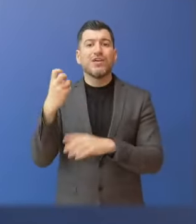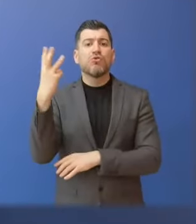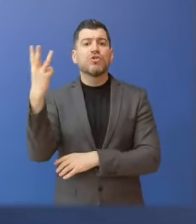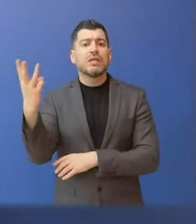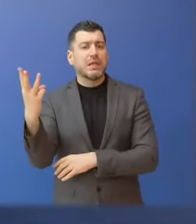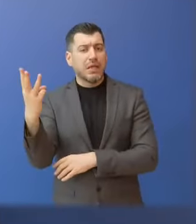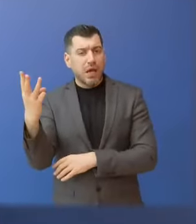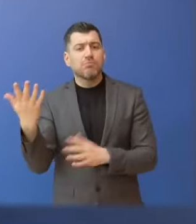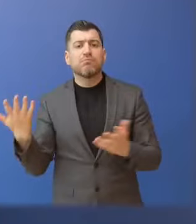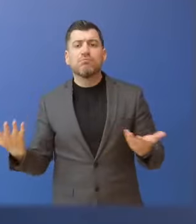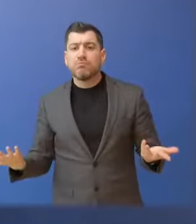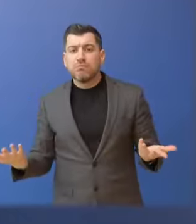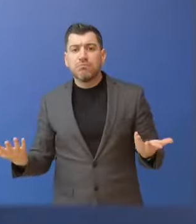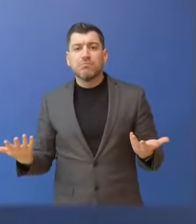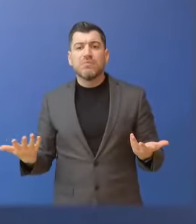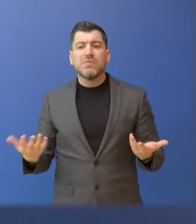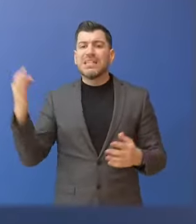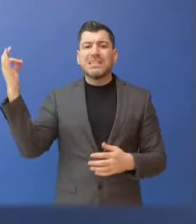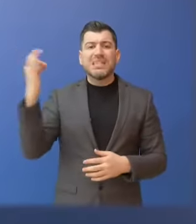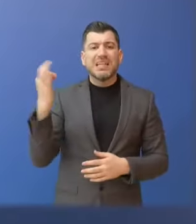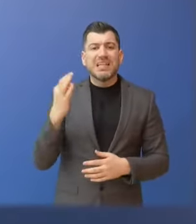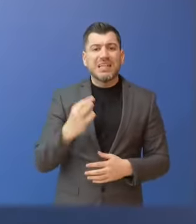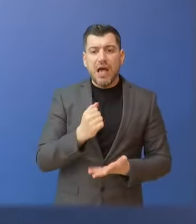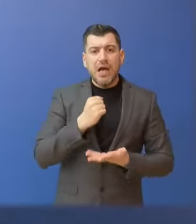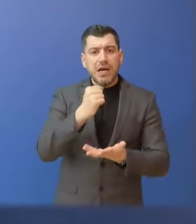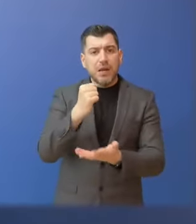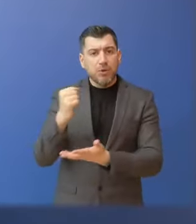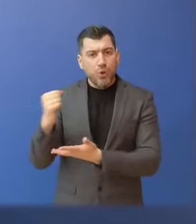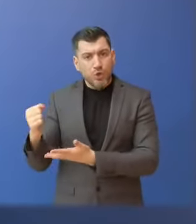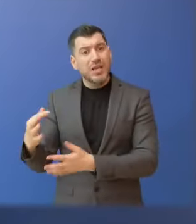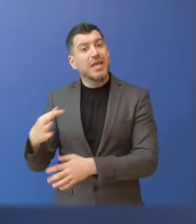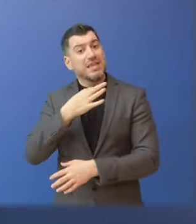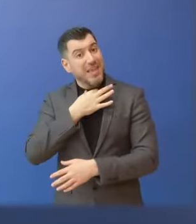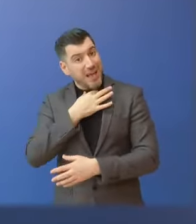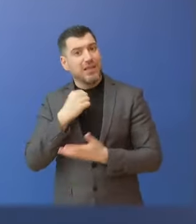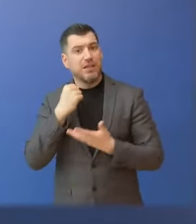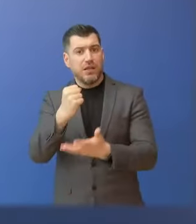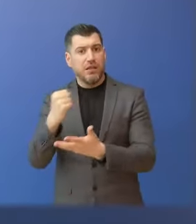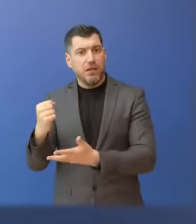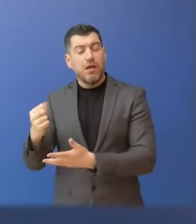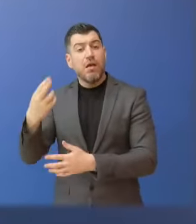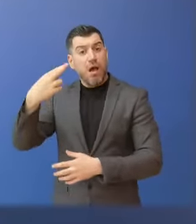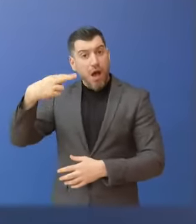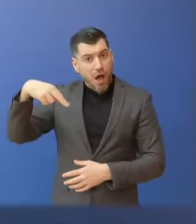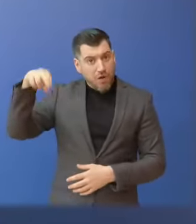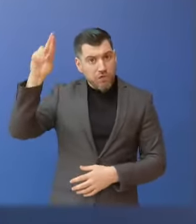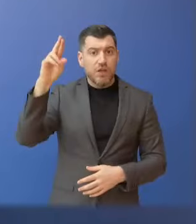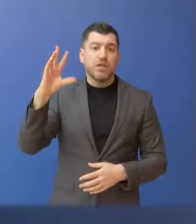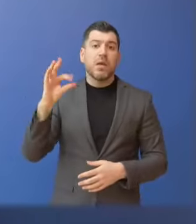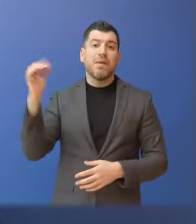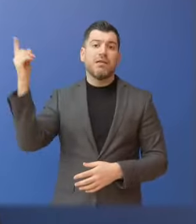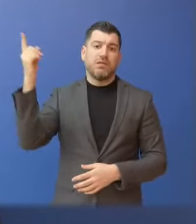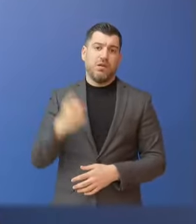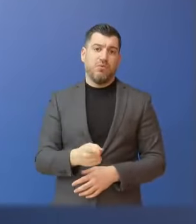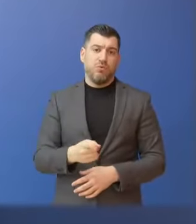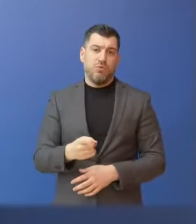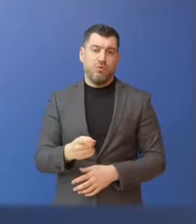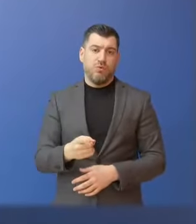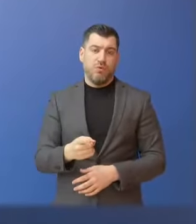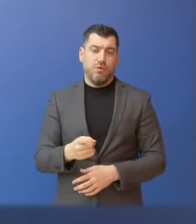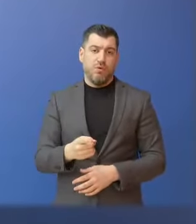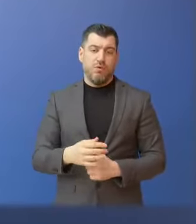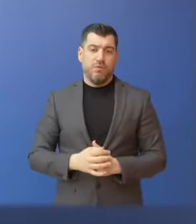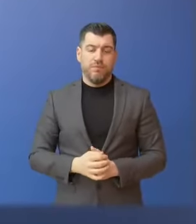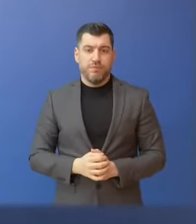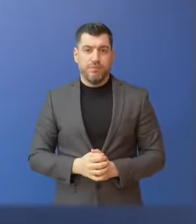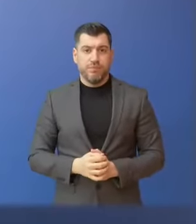τακτική και έκτακτη χρηματοδότηση έχει αυξηθεί σχεδόν κατά 41 εκατομμύρια εώ δηλαδή 50% πάνω και δεν είναι